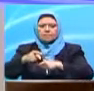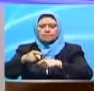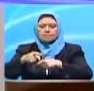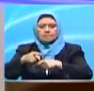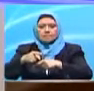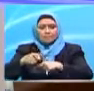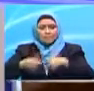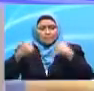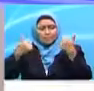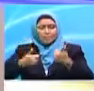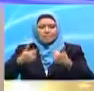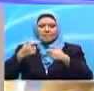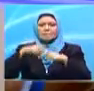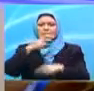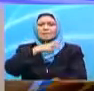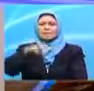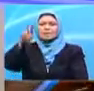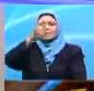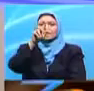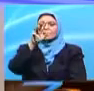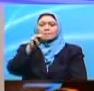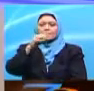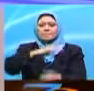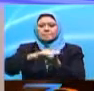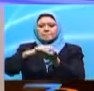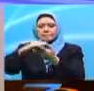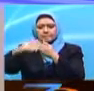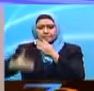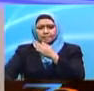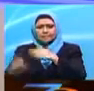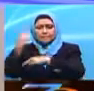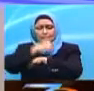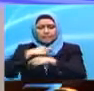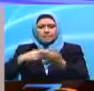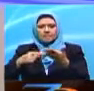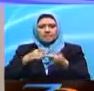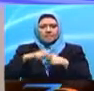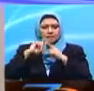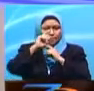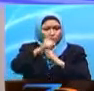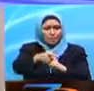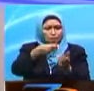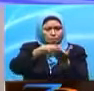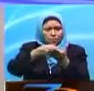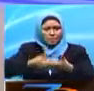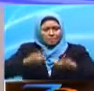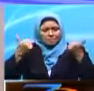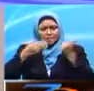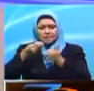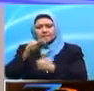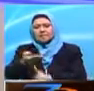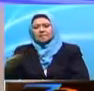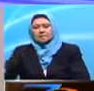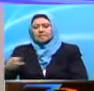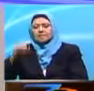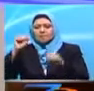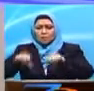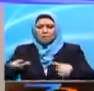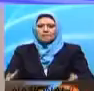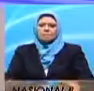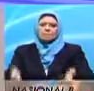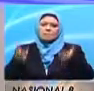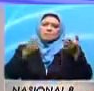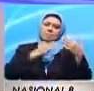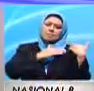RTM yang berakhir hari ini ya sumbangan berupa duit raya dan barang keperluan yang disampaikan diharap dapat meringankan meringankan